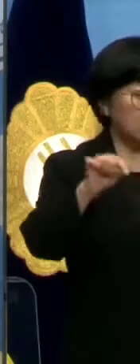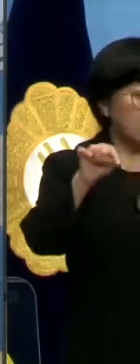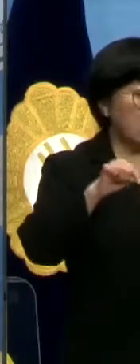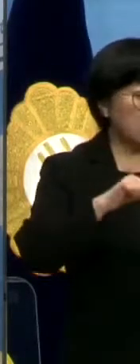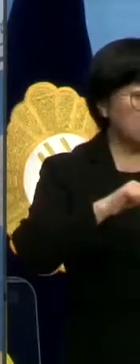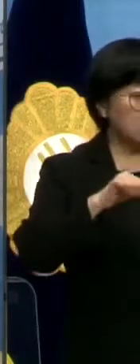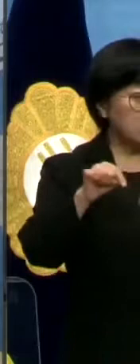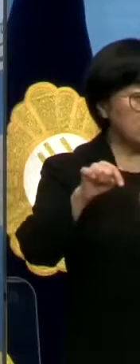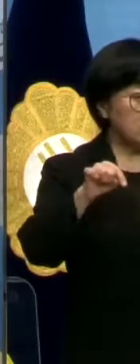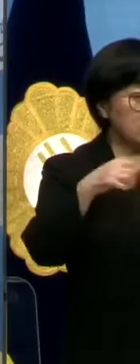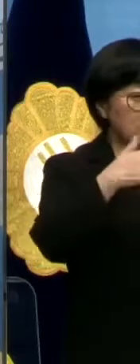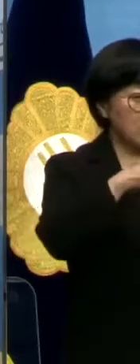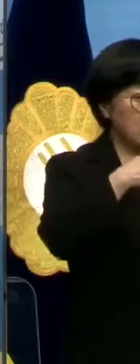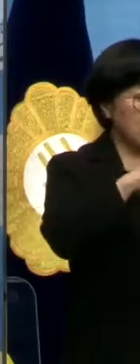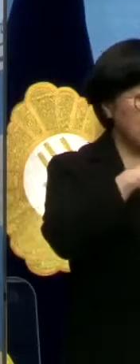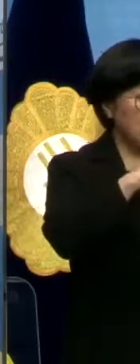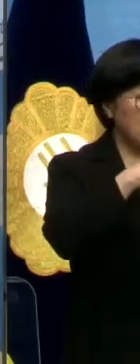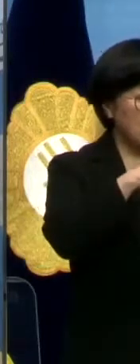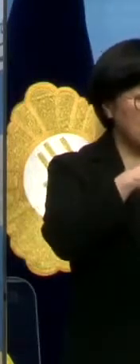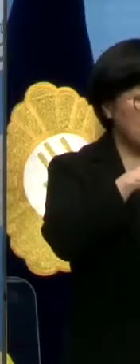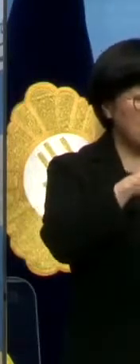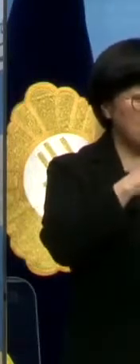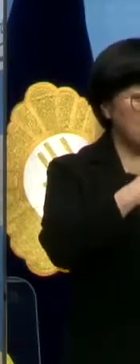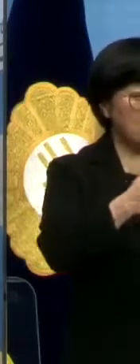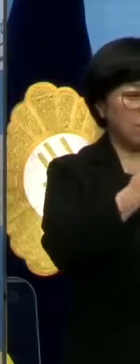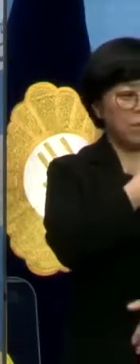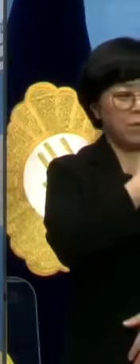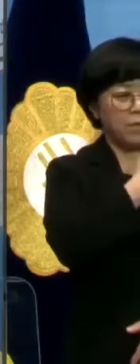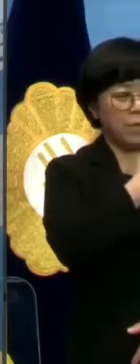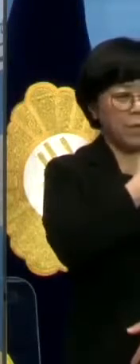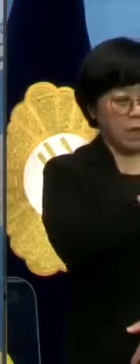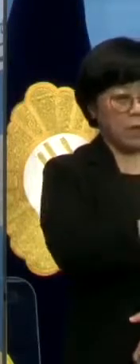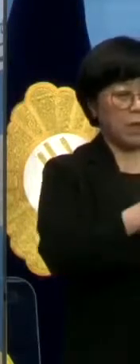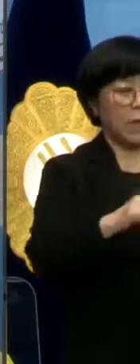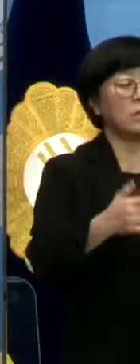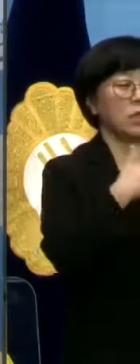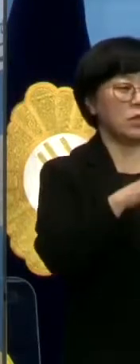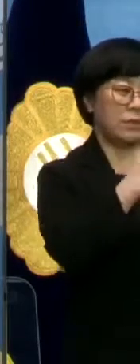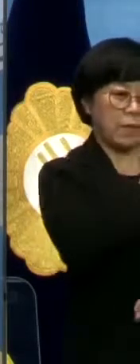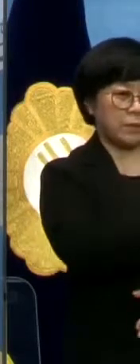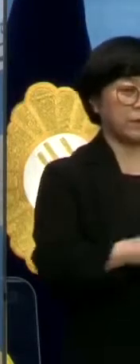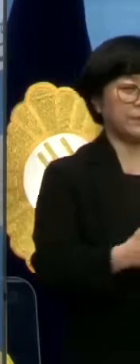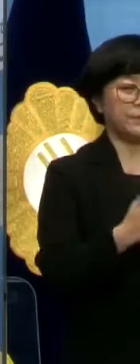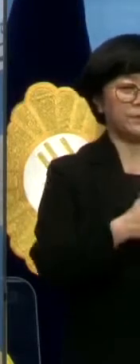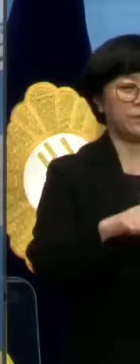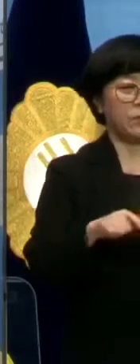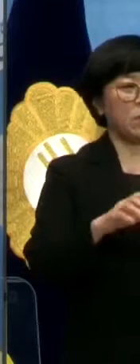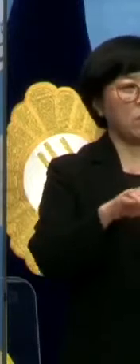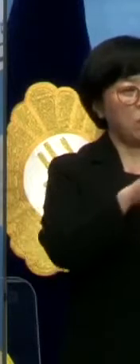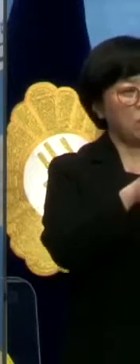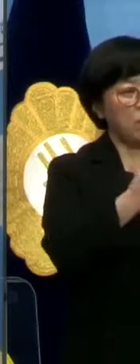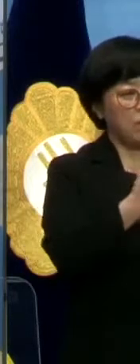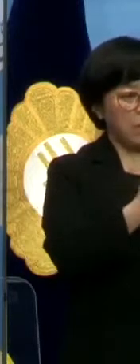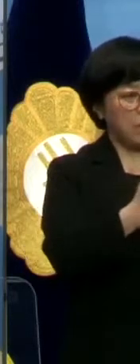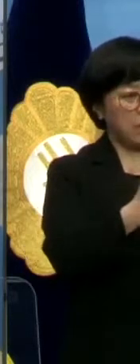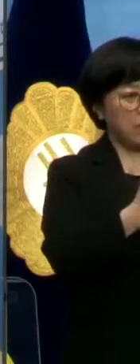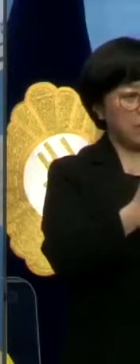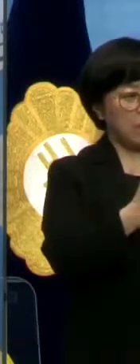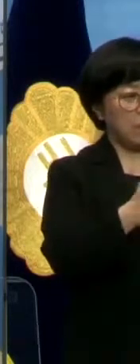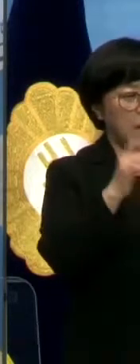따지는 정치를 외면할 것입니다. 코로나 방역에 악화된